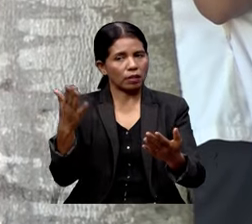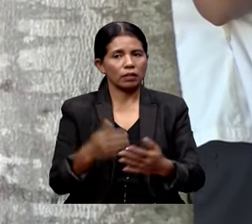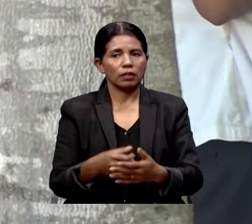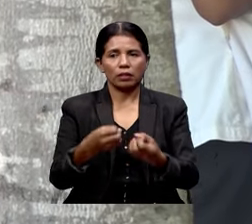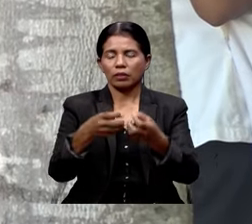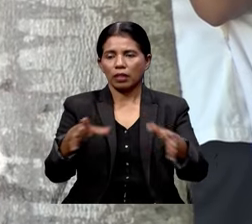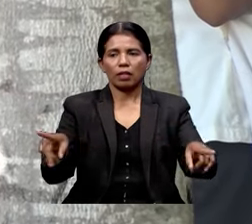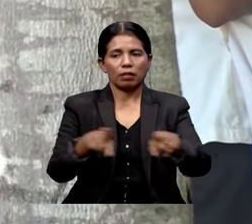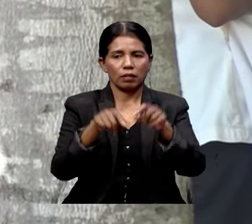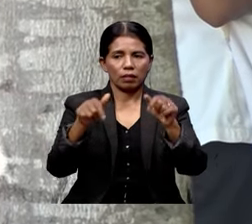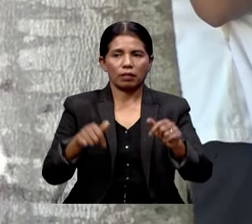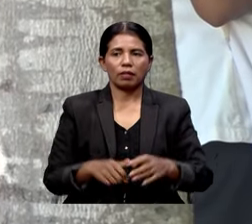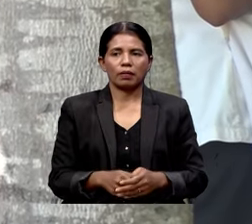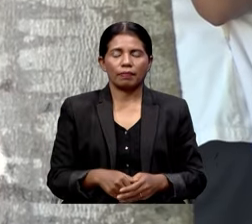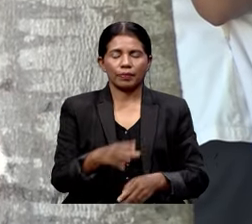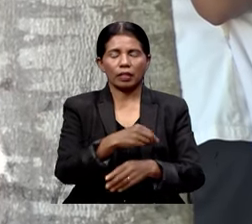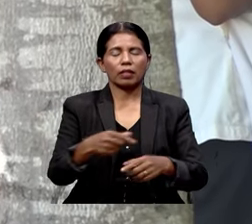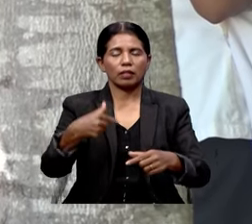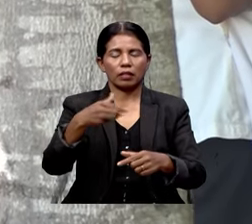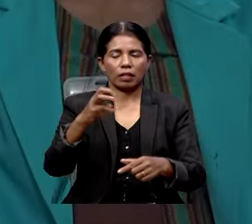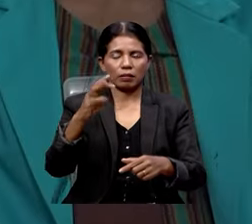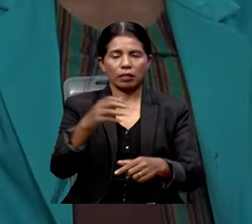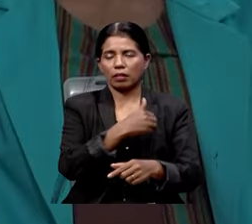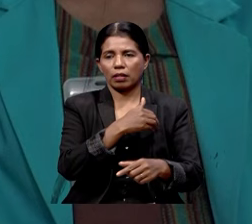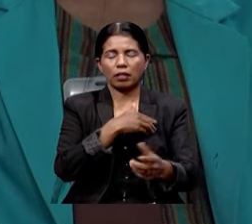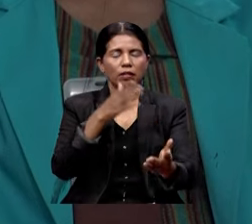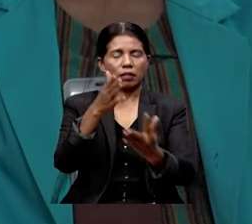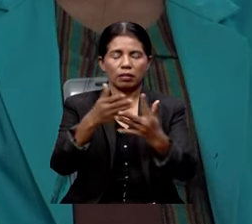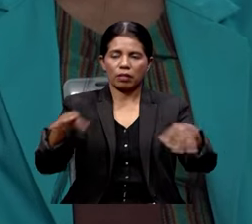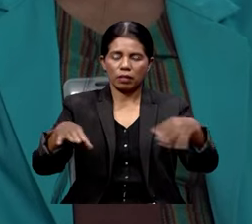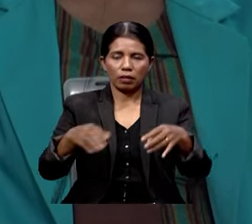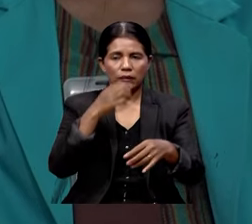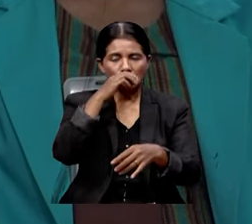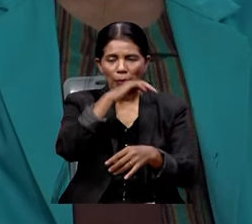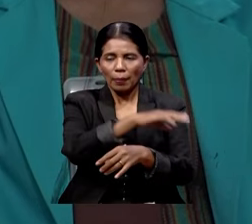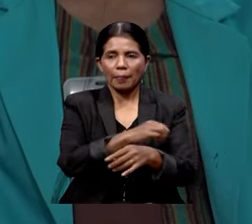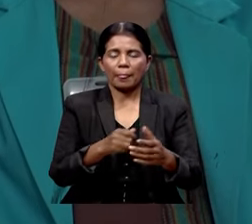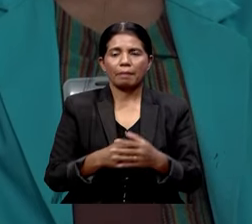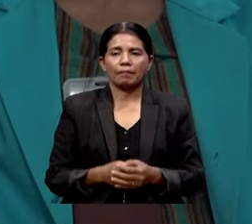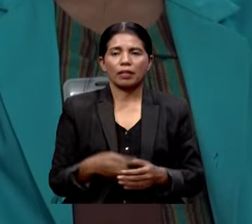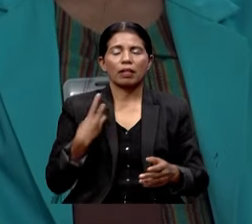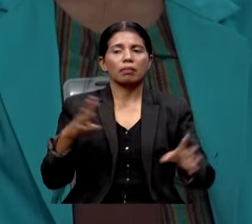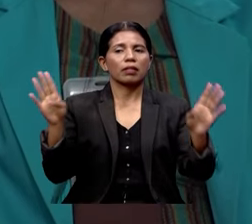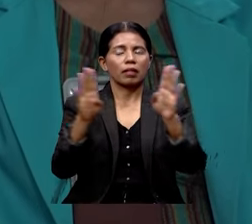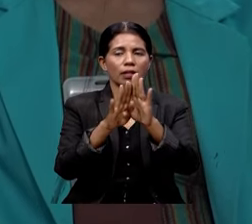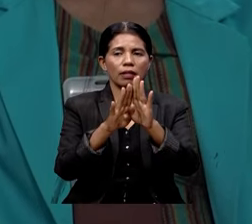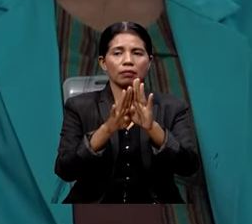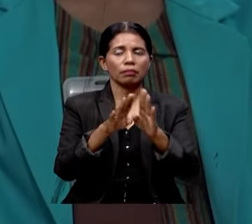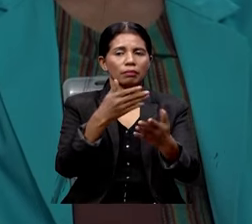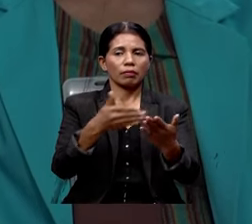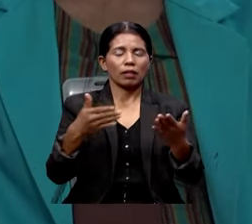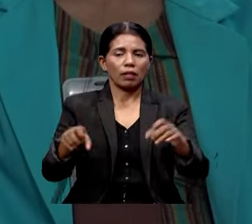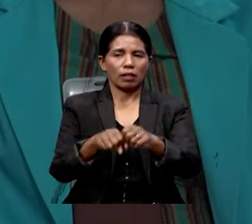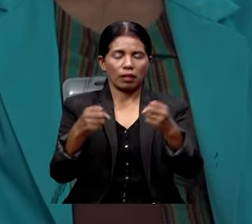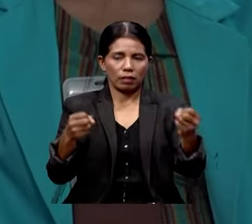han sanedit ne pakote zems kinia sidak sidak tamas tu sedogia jadi ni ya se amita kanit mustak lior sesane at